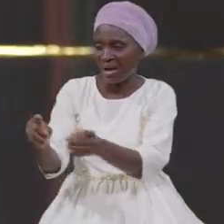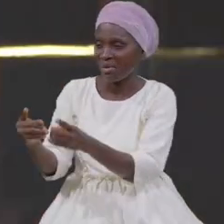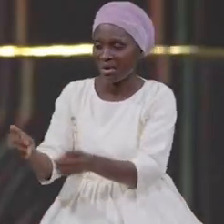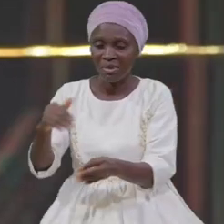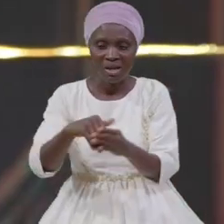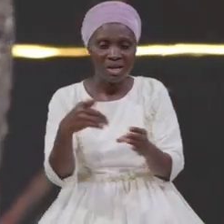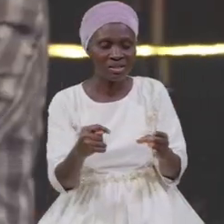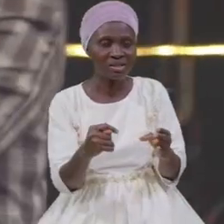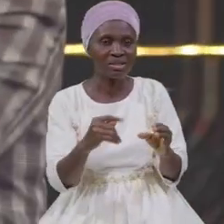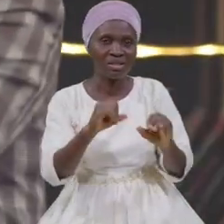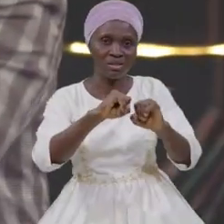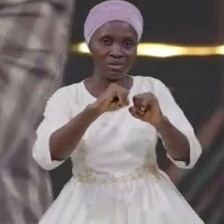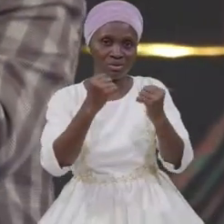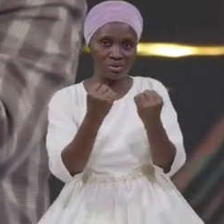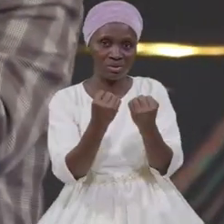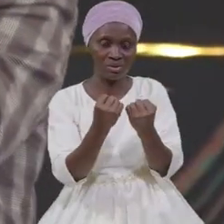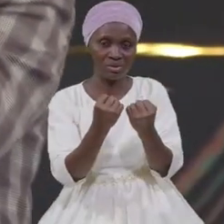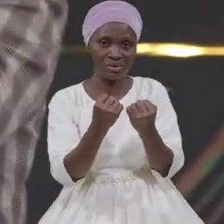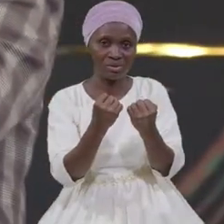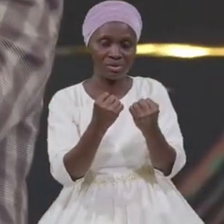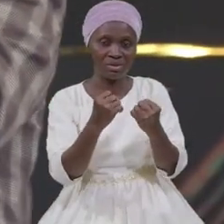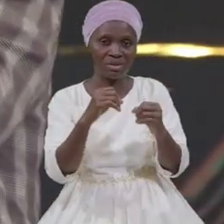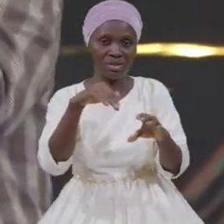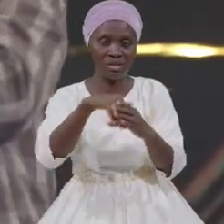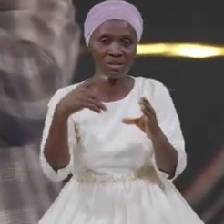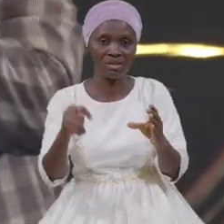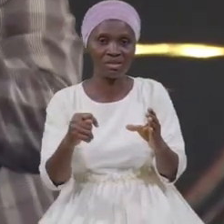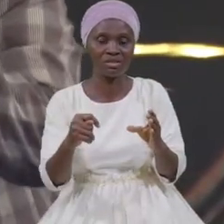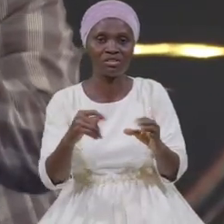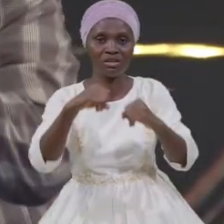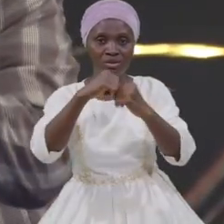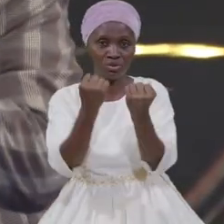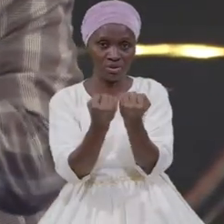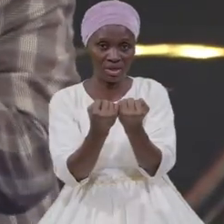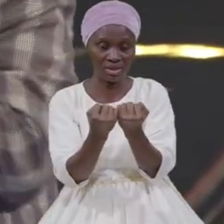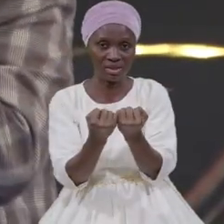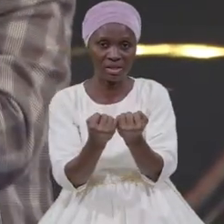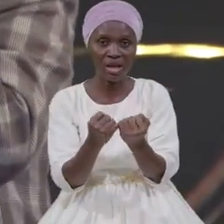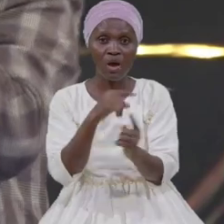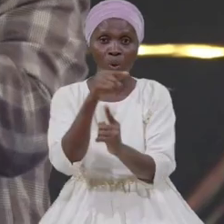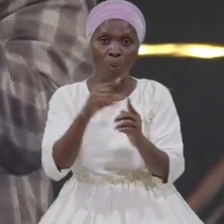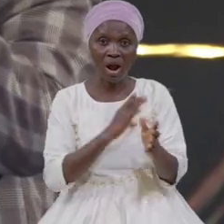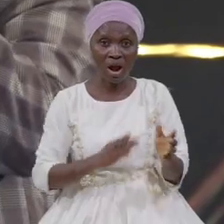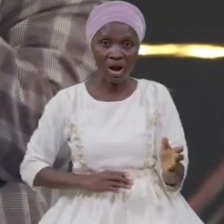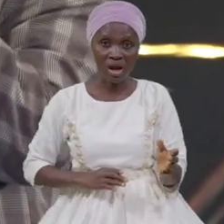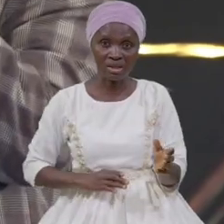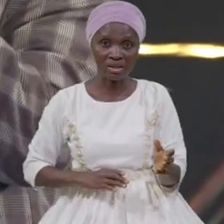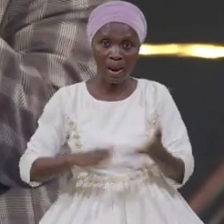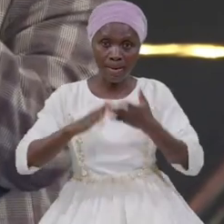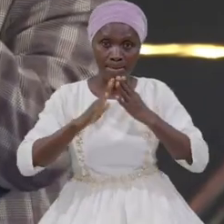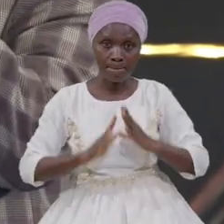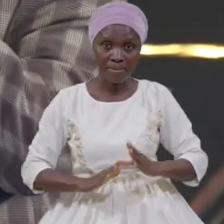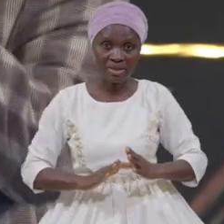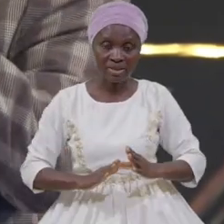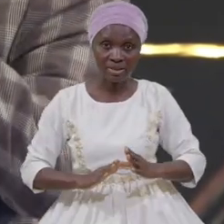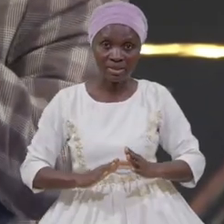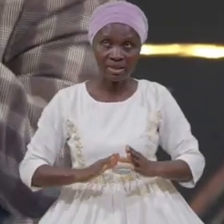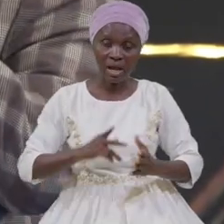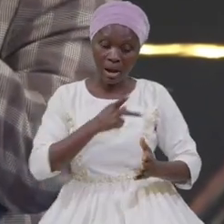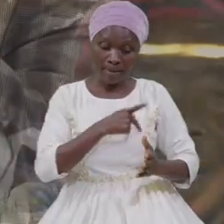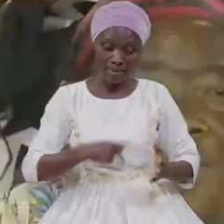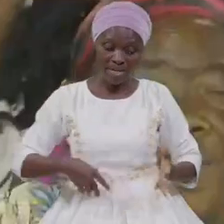société, quand Christ, le Prince de paix, quand elle vient, il vient en toi, tu auras la paix dans